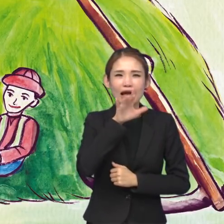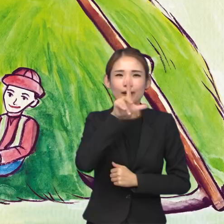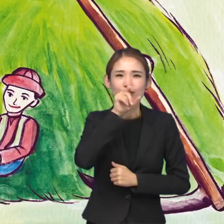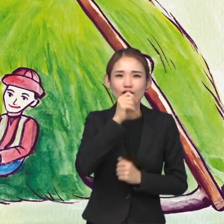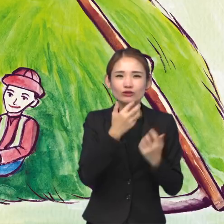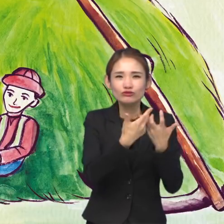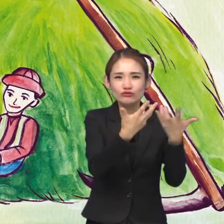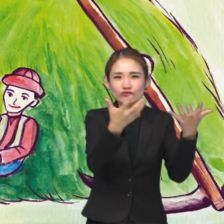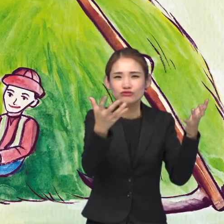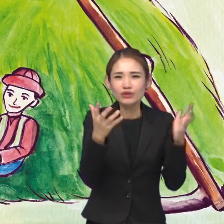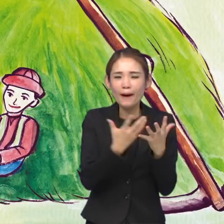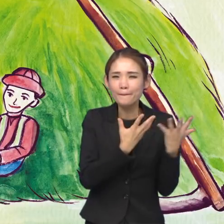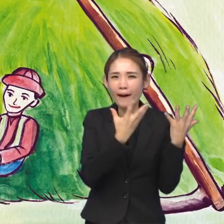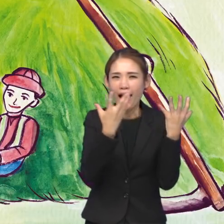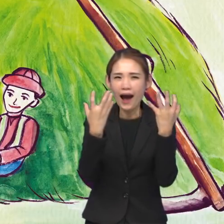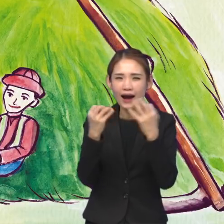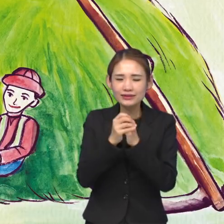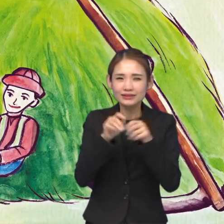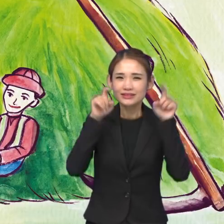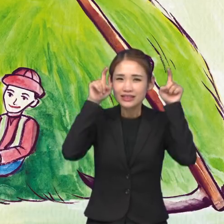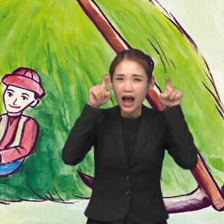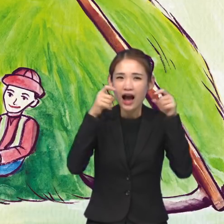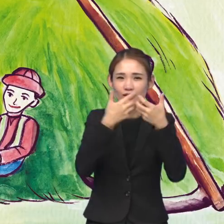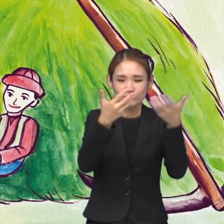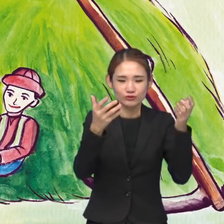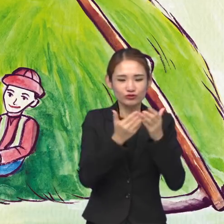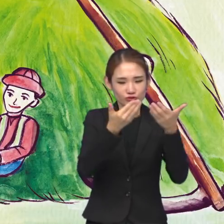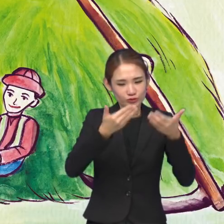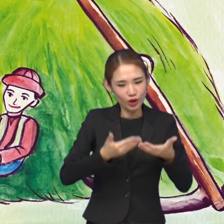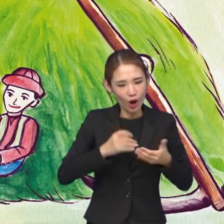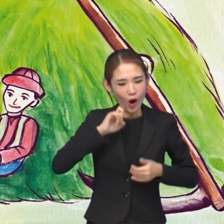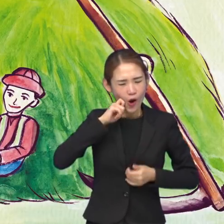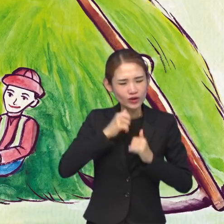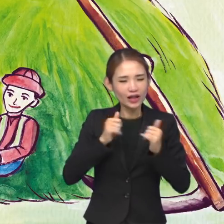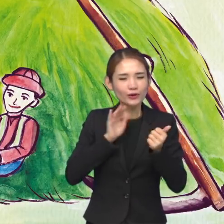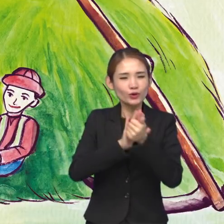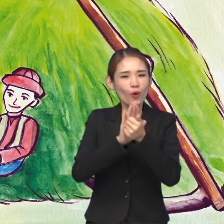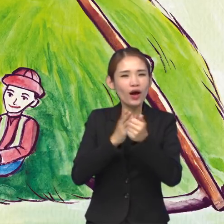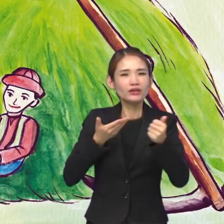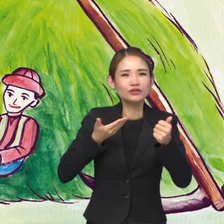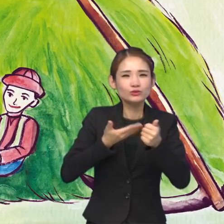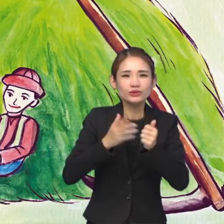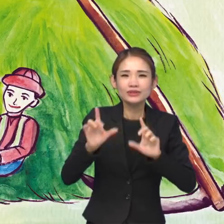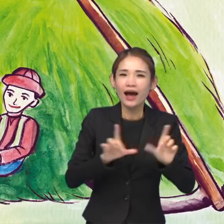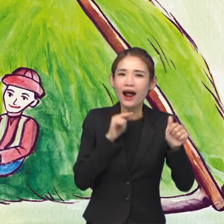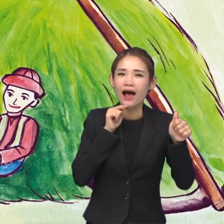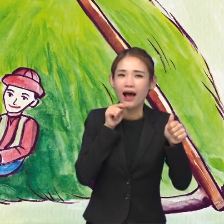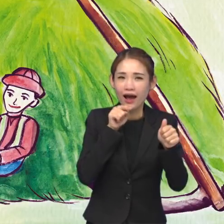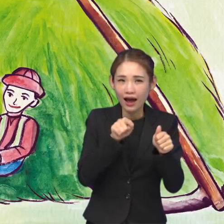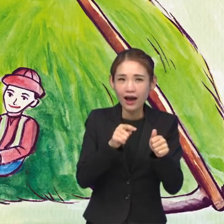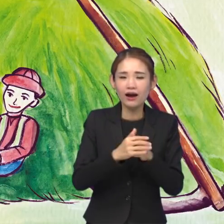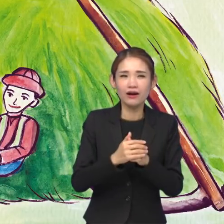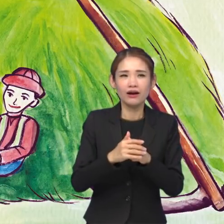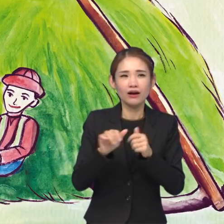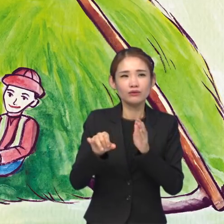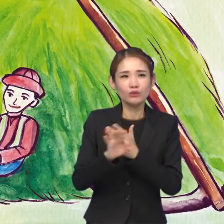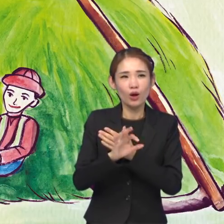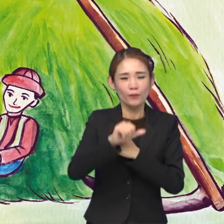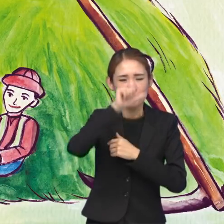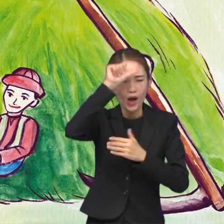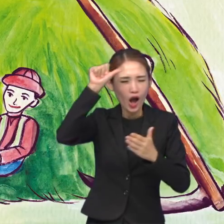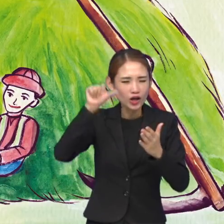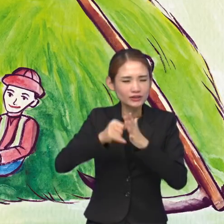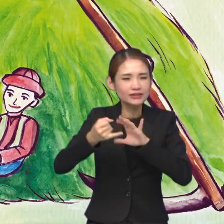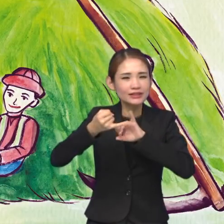만큼 많은 양대 를 주면서 어려운 사람들을 도와주면서 살아라 라고 한다면 평생 약속을